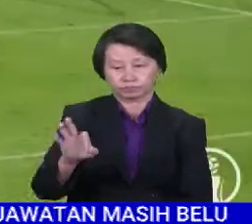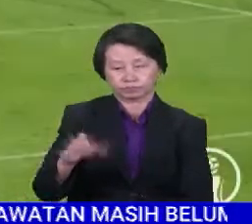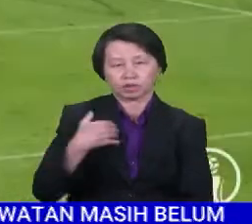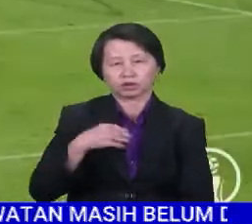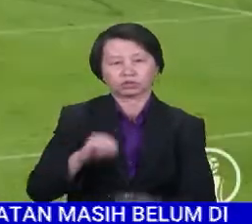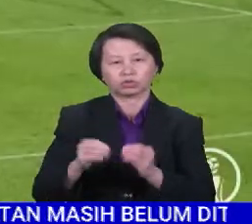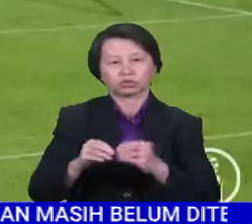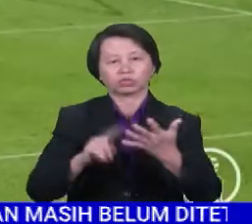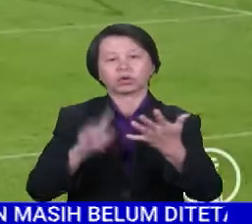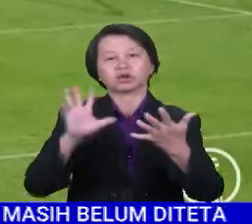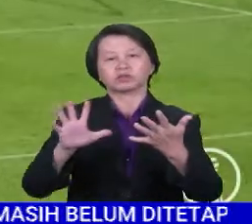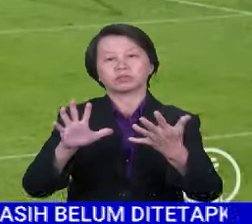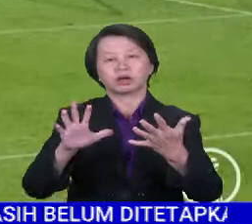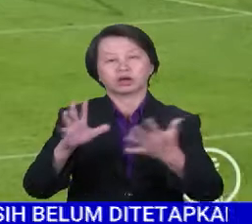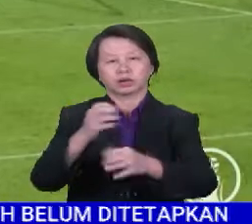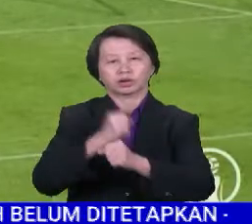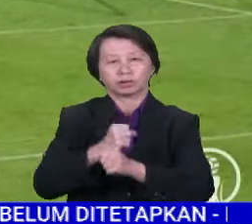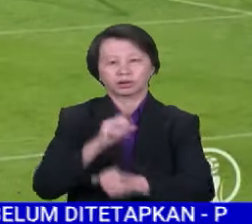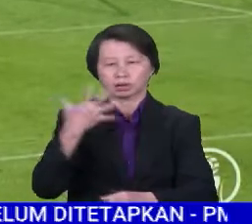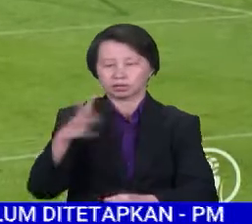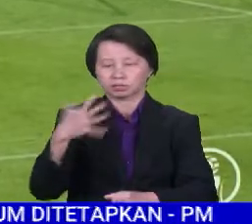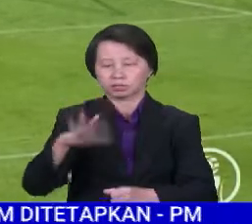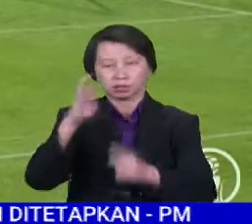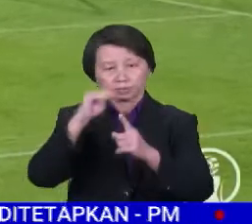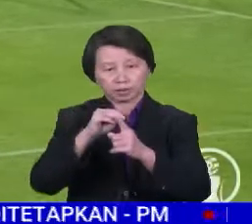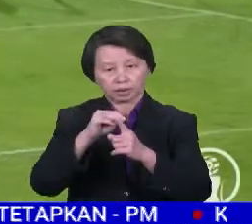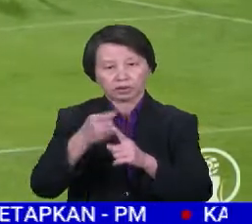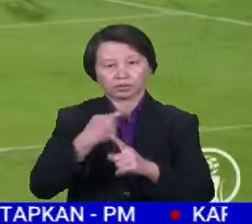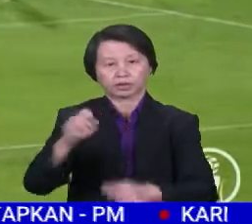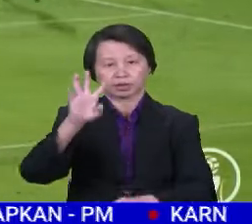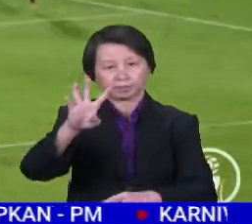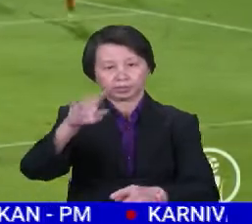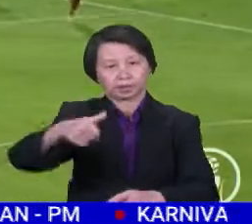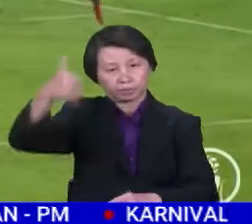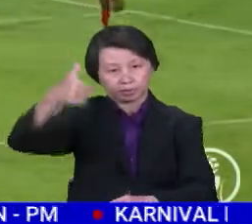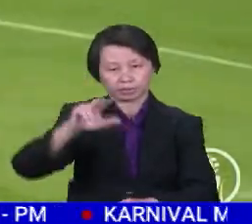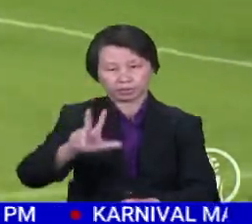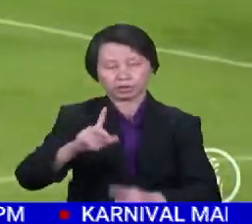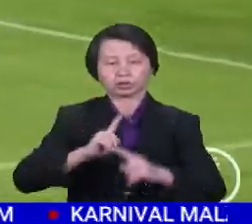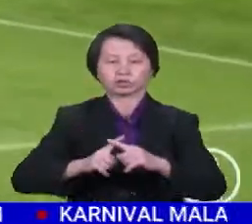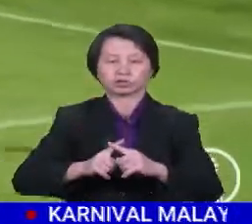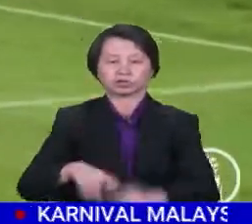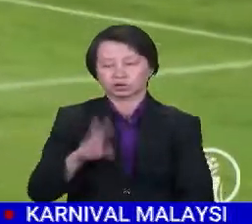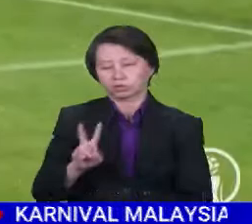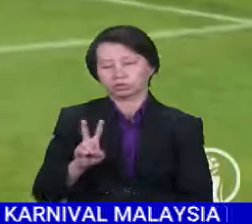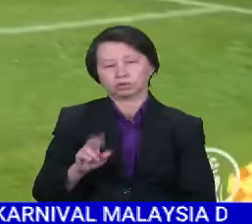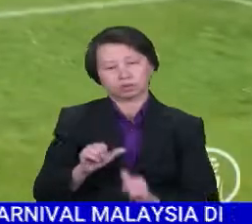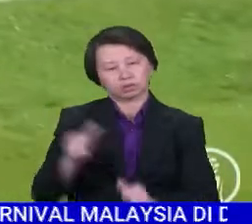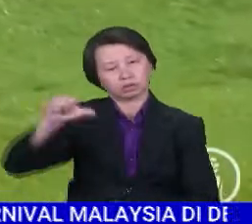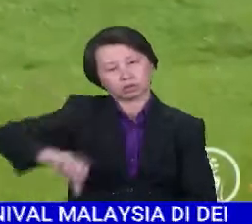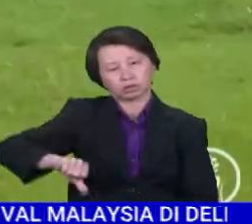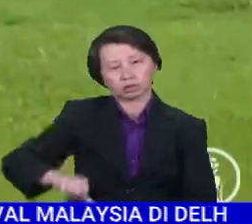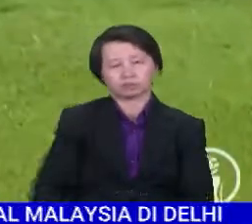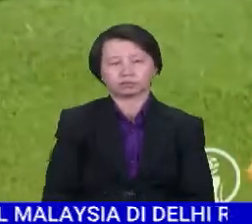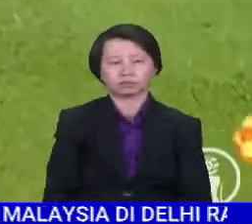kedudukan kelima liga dengan mengumpul 15 mata hasil 4 kemenangan, 3 seri dan 2 kekalahan.